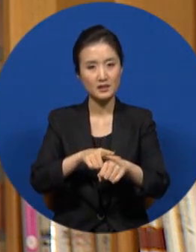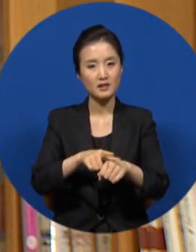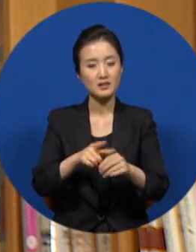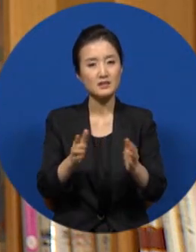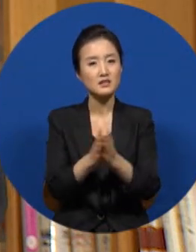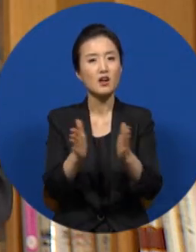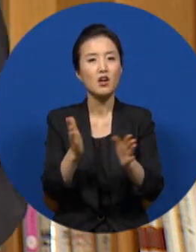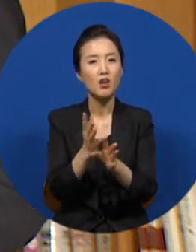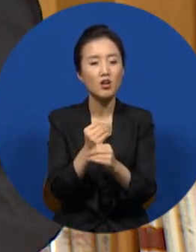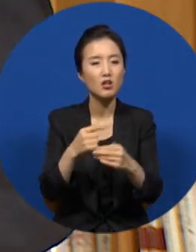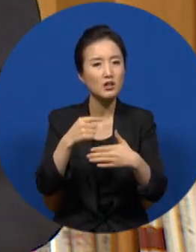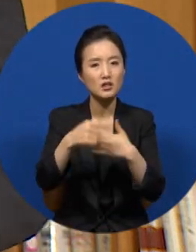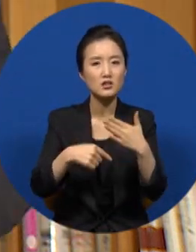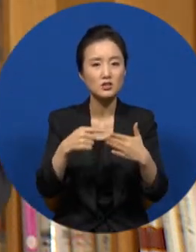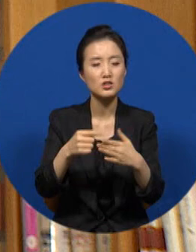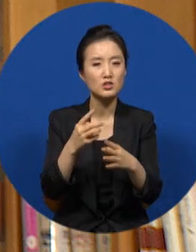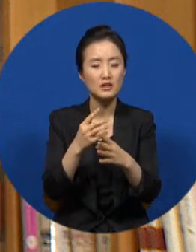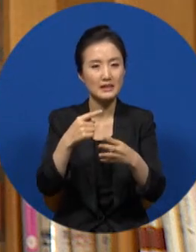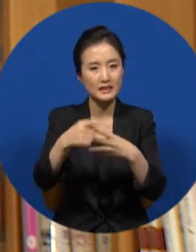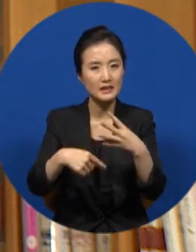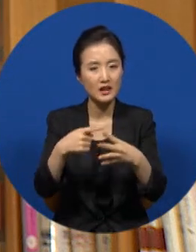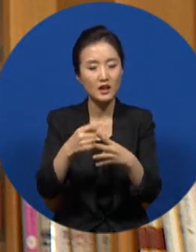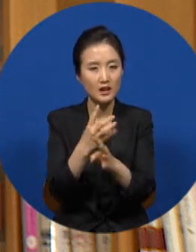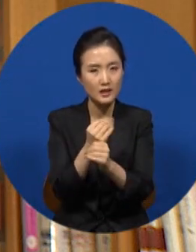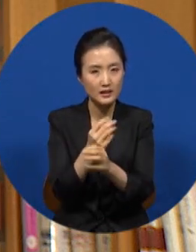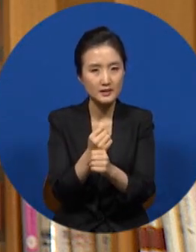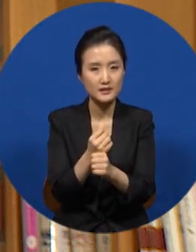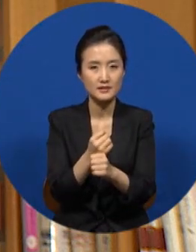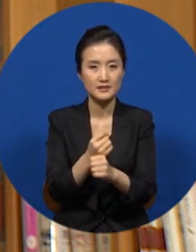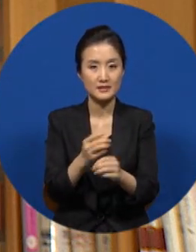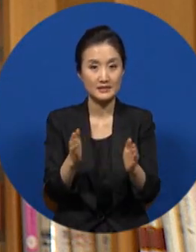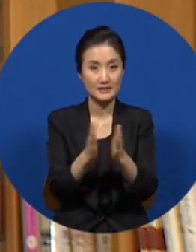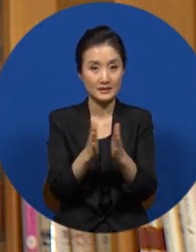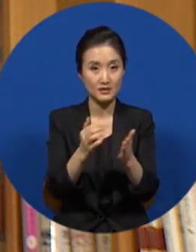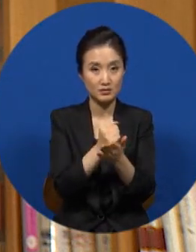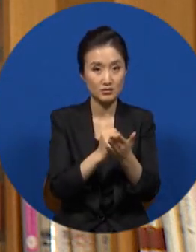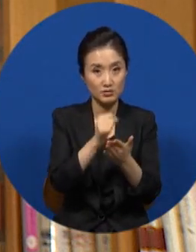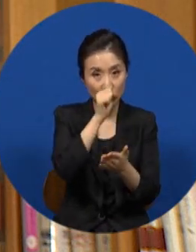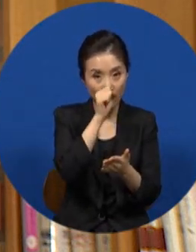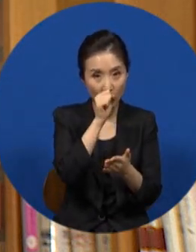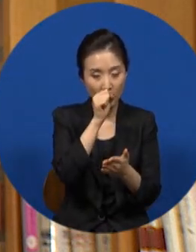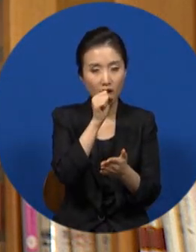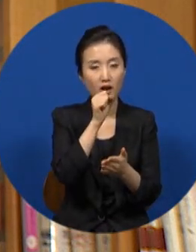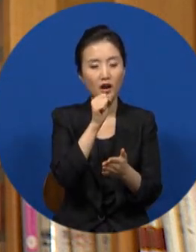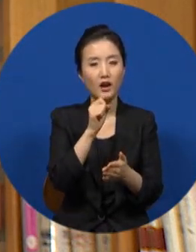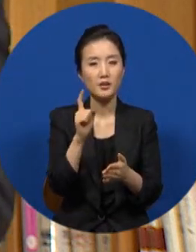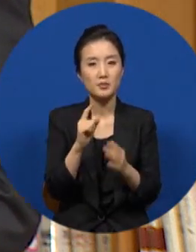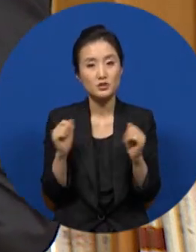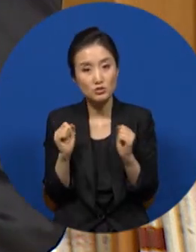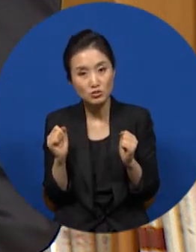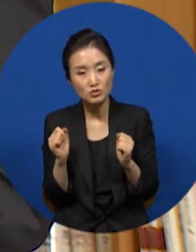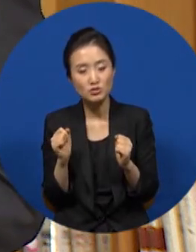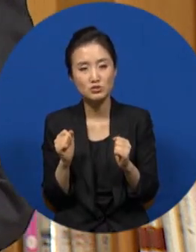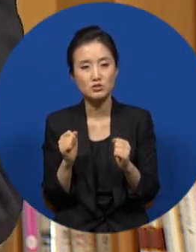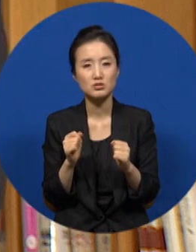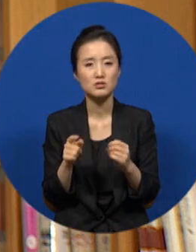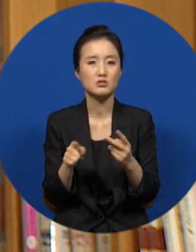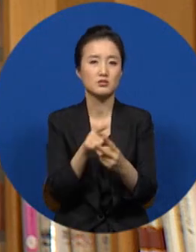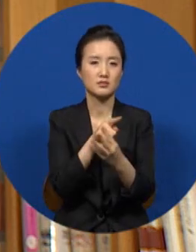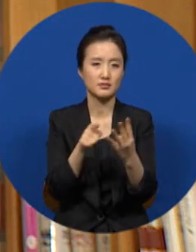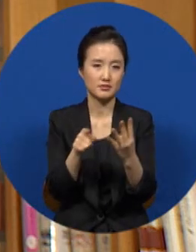그 공간적인 진입이 좋으면 좋은 운인 거고 조금 이제 겨울철을 맞이하게 되면 조금 흉한 걸로 이제 나타나게 되죠.